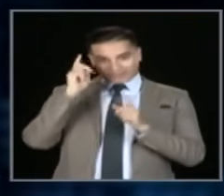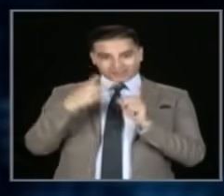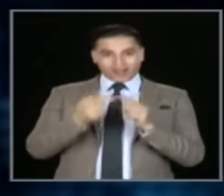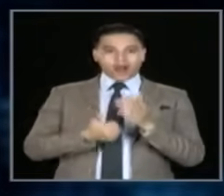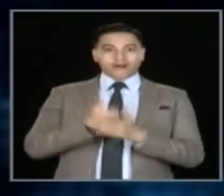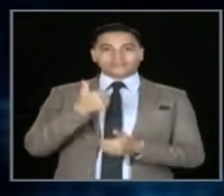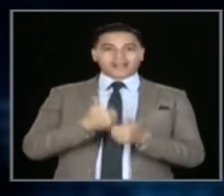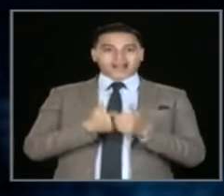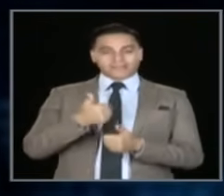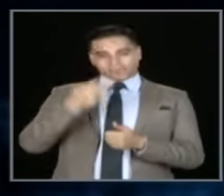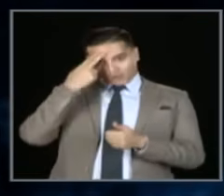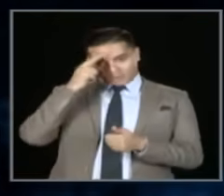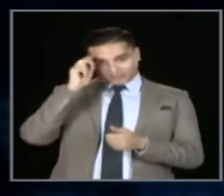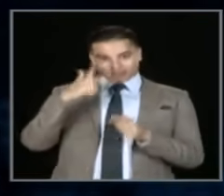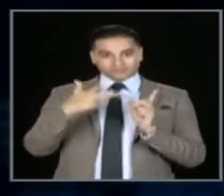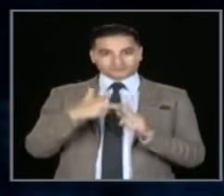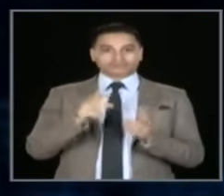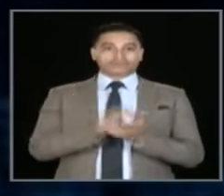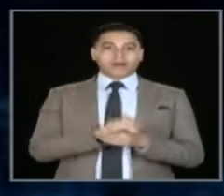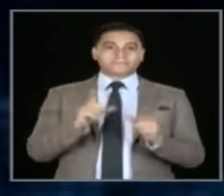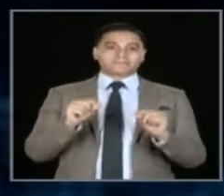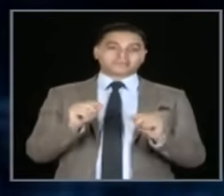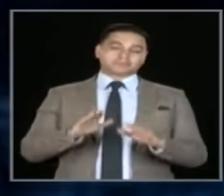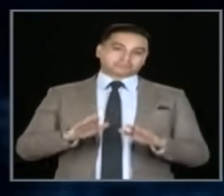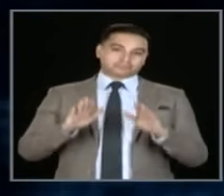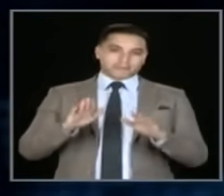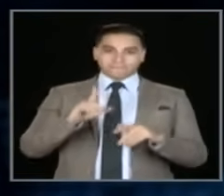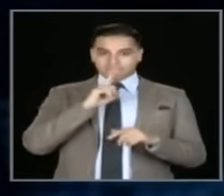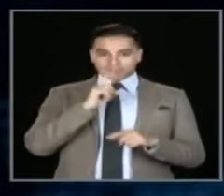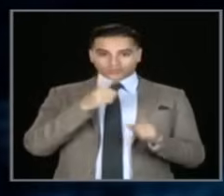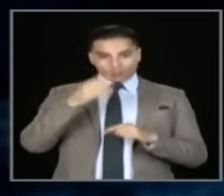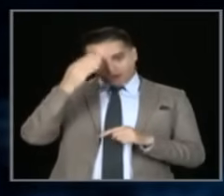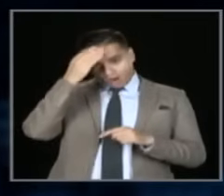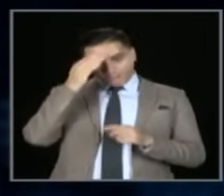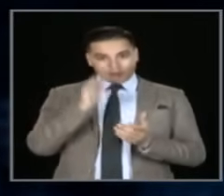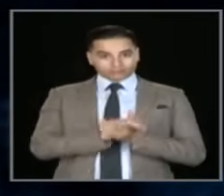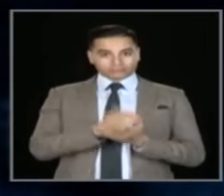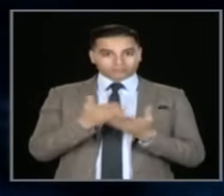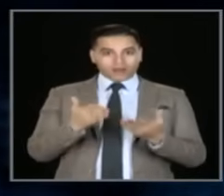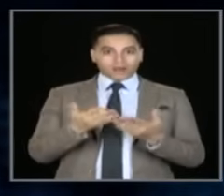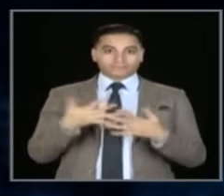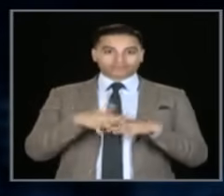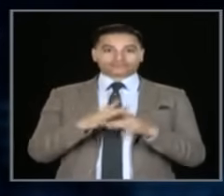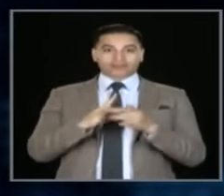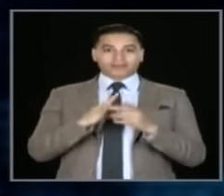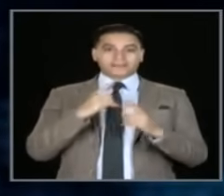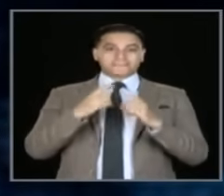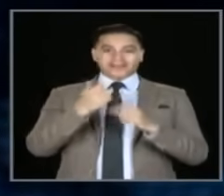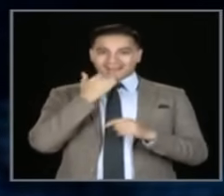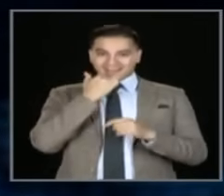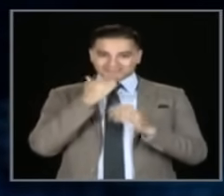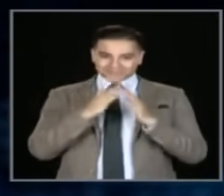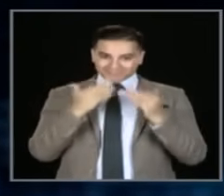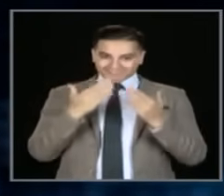على لقب أفضل لاعب؟ ومين هو صاحب المثالي؟ العباقرة أصحاب بشراكة البنك